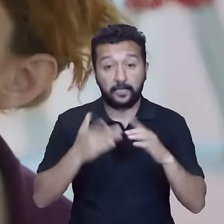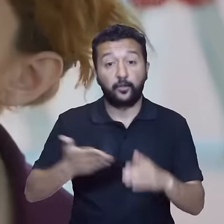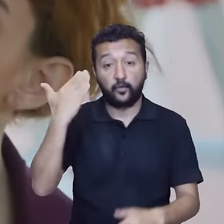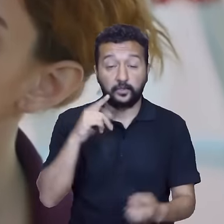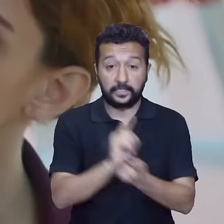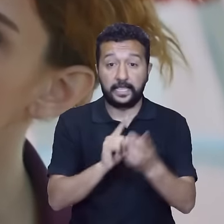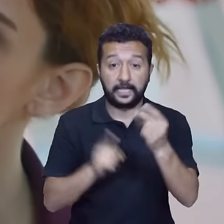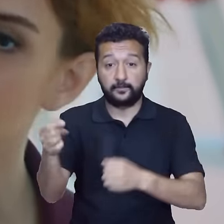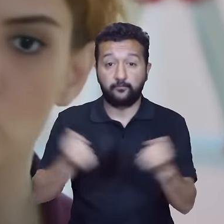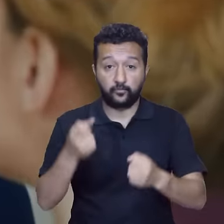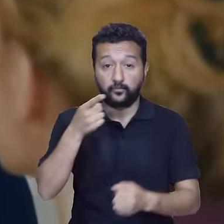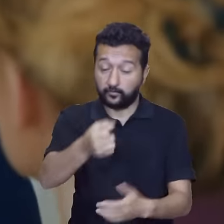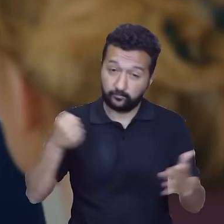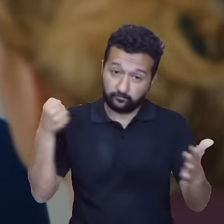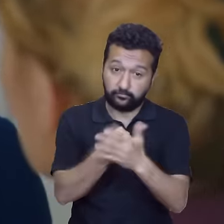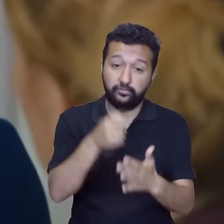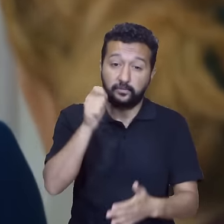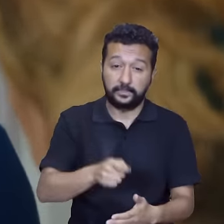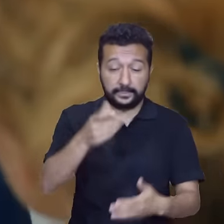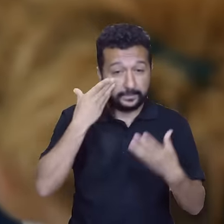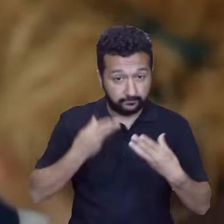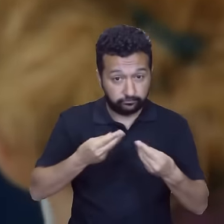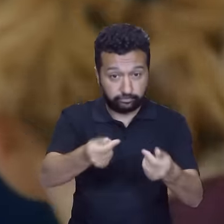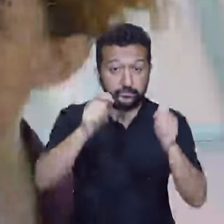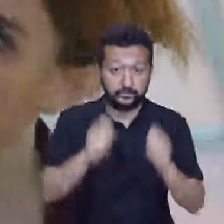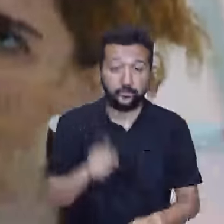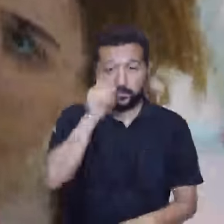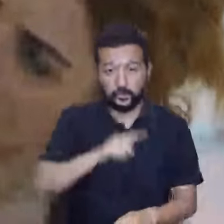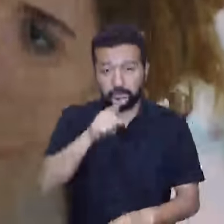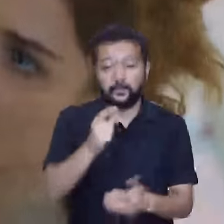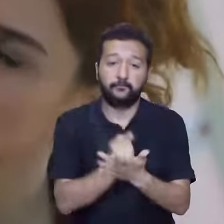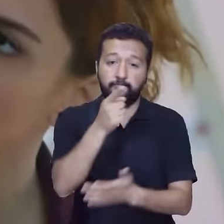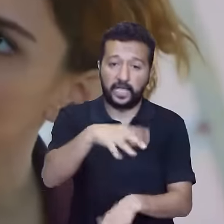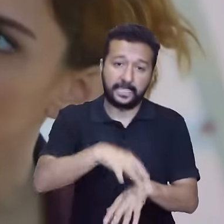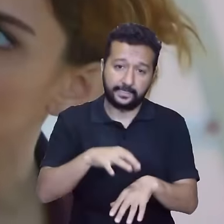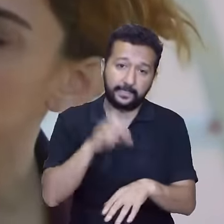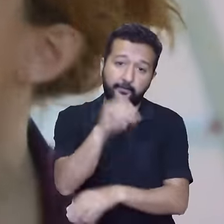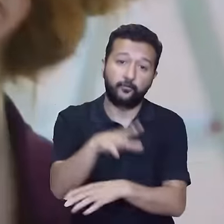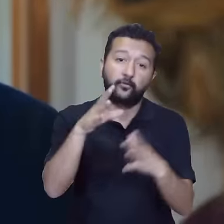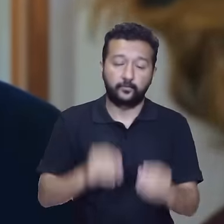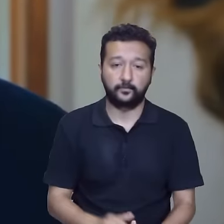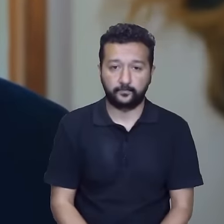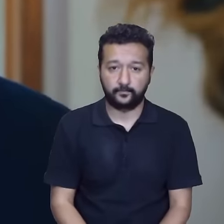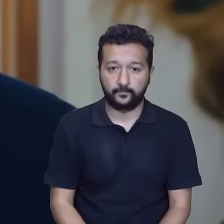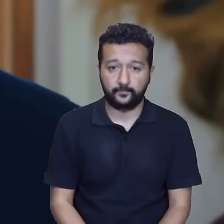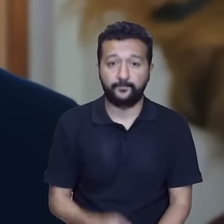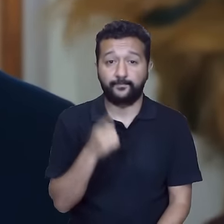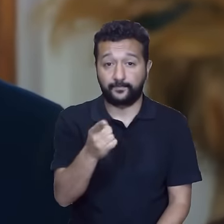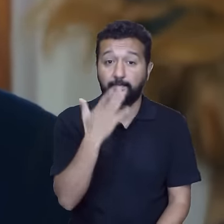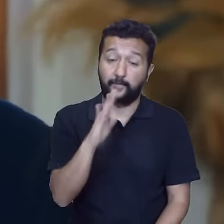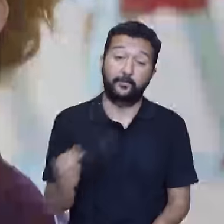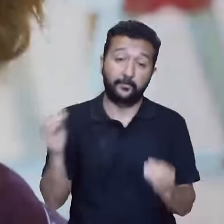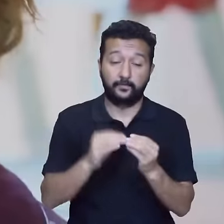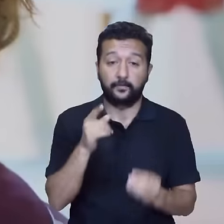mahkemeden önce İlyas'ın minibüsüyle senin üstünden geçip seni böyle ezeceğimden... ...Celbi de hastaneye göndermek zorunda kalırdı. Yok daha